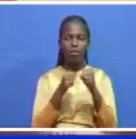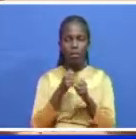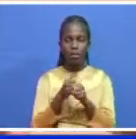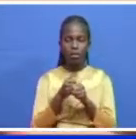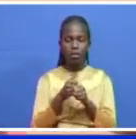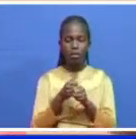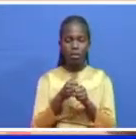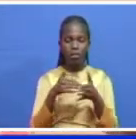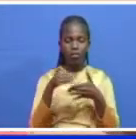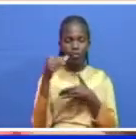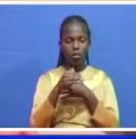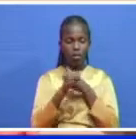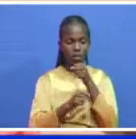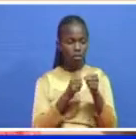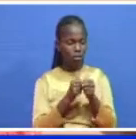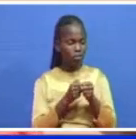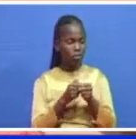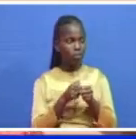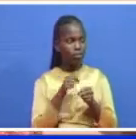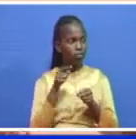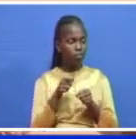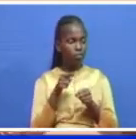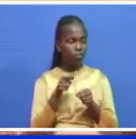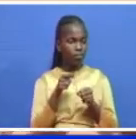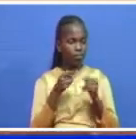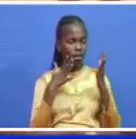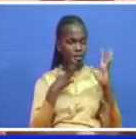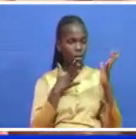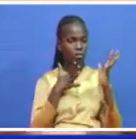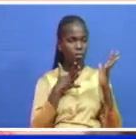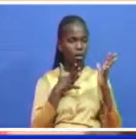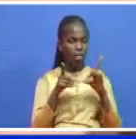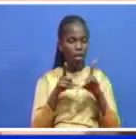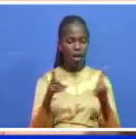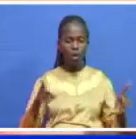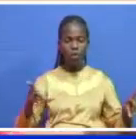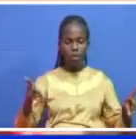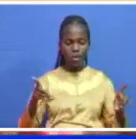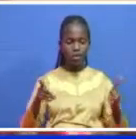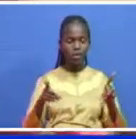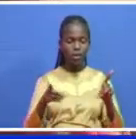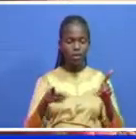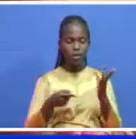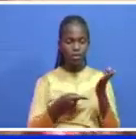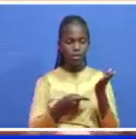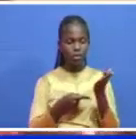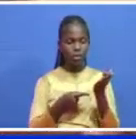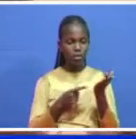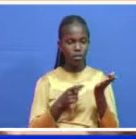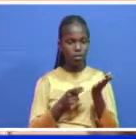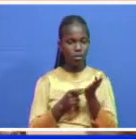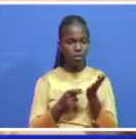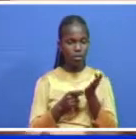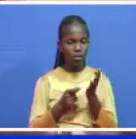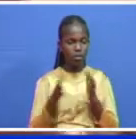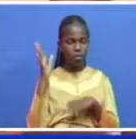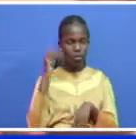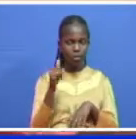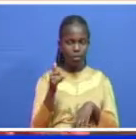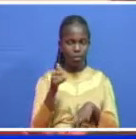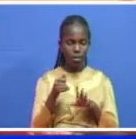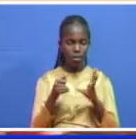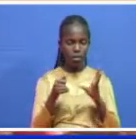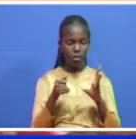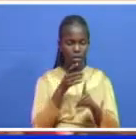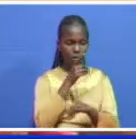huu kuanzilisha kusherehekea lugha yetu ya Kiswahili. Maana ilipewa lile siku ya